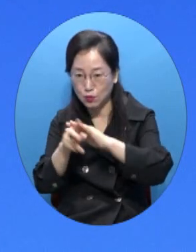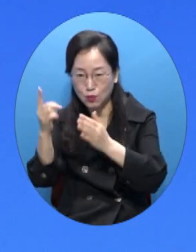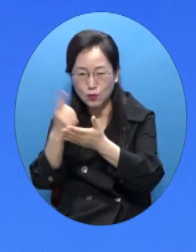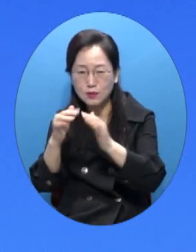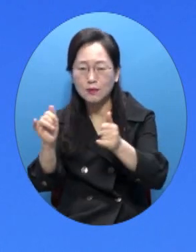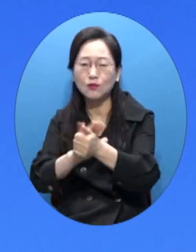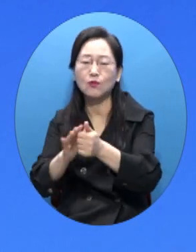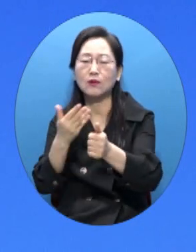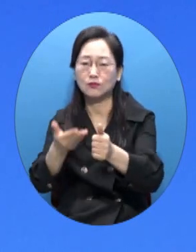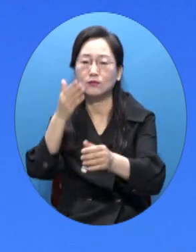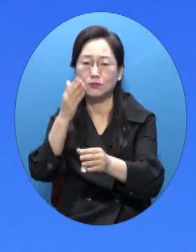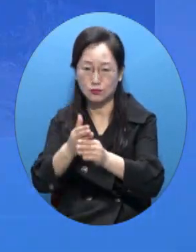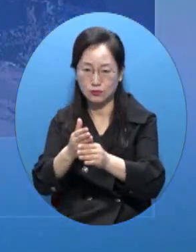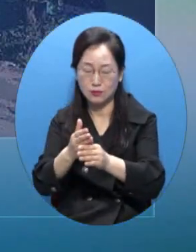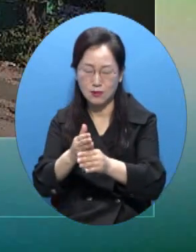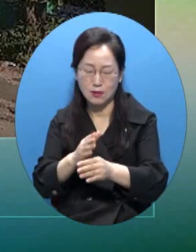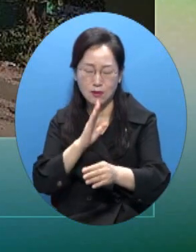또